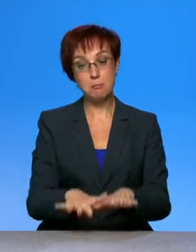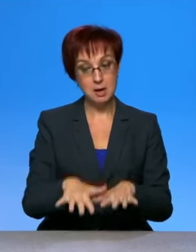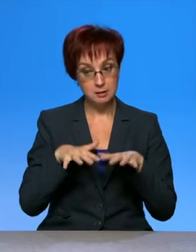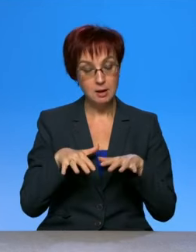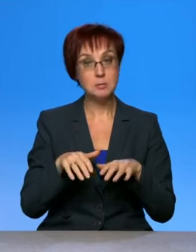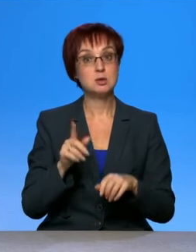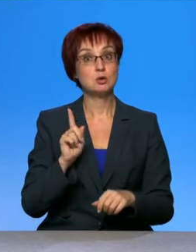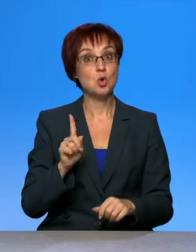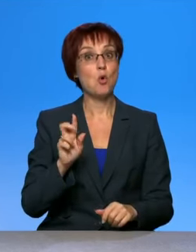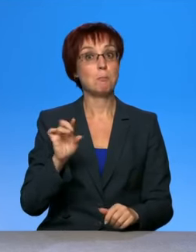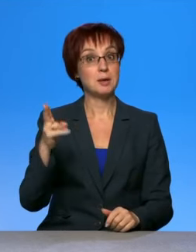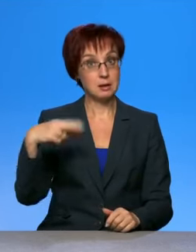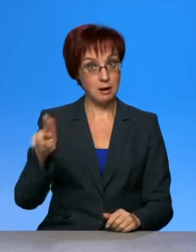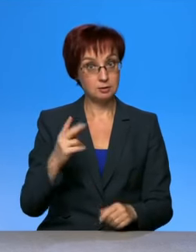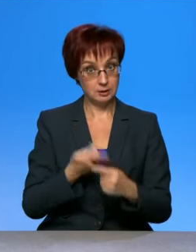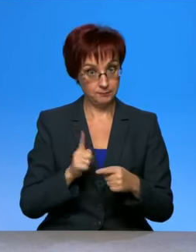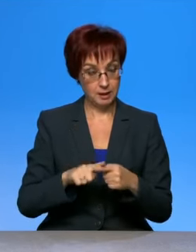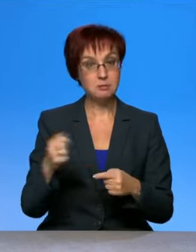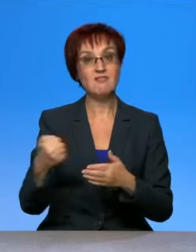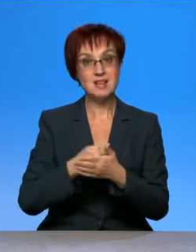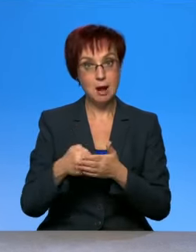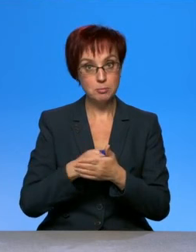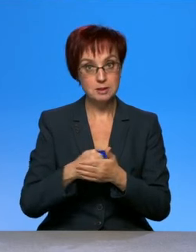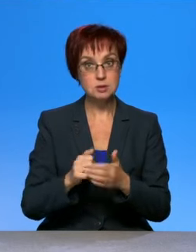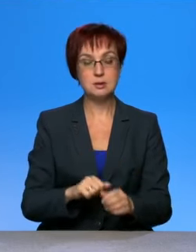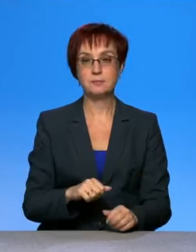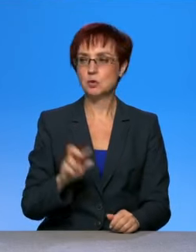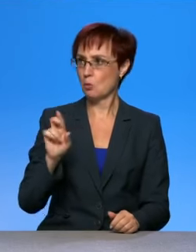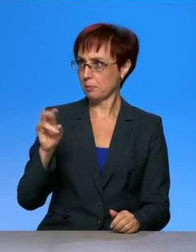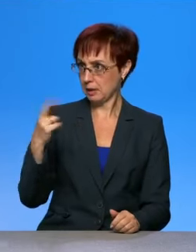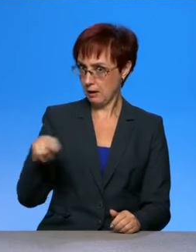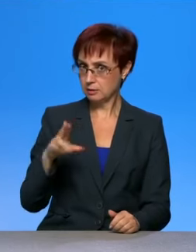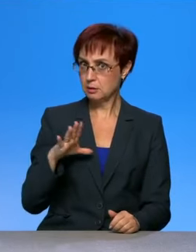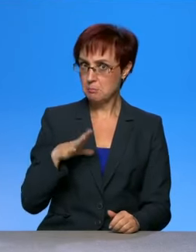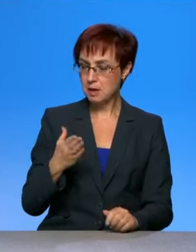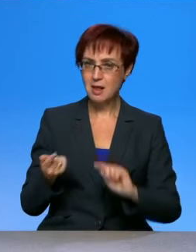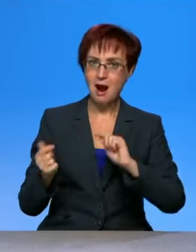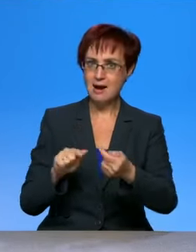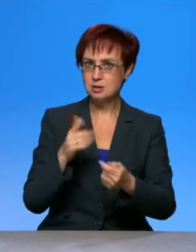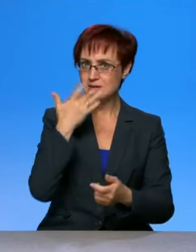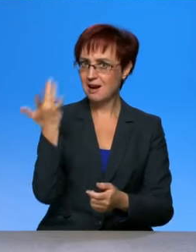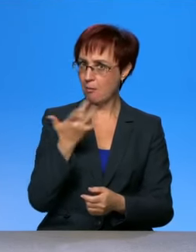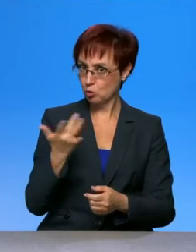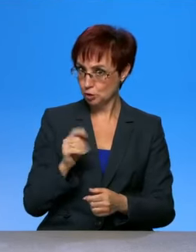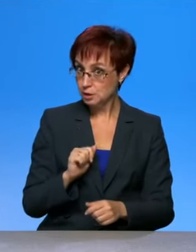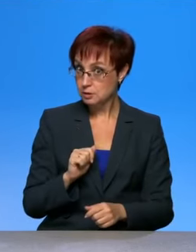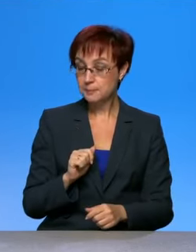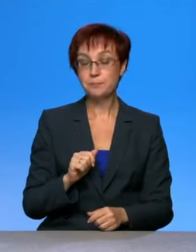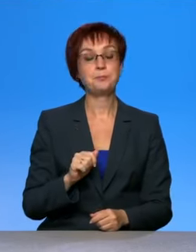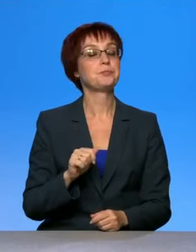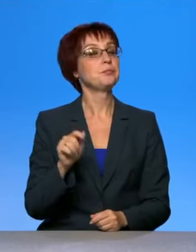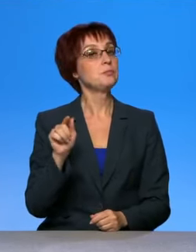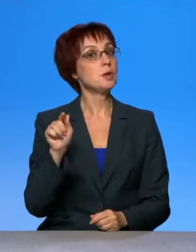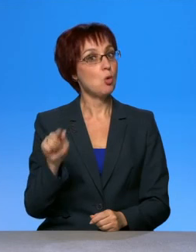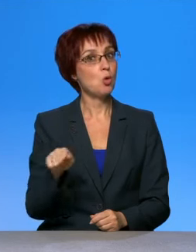он был убеждённый антикоммунист ведь Леонид Михайлович он не любил а радикализма это правда он не любил